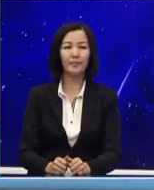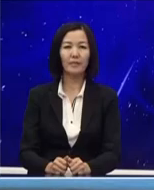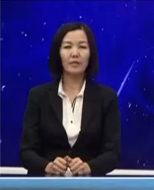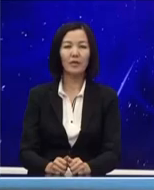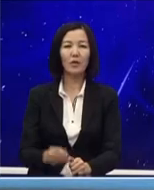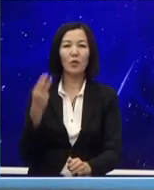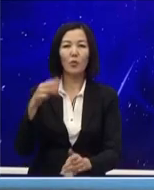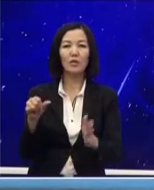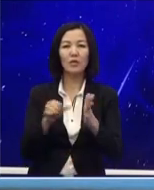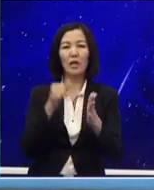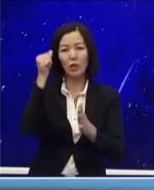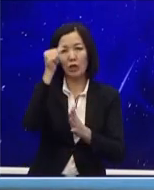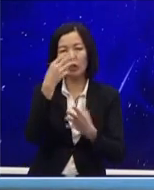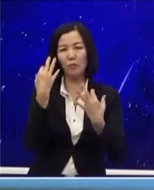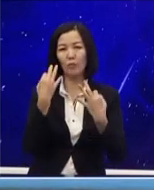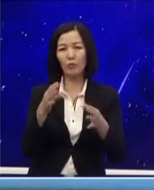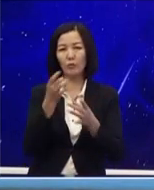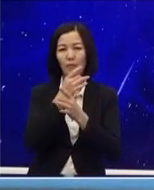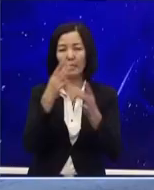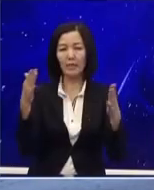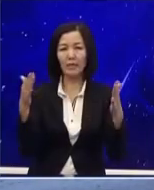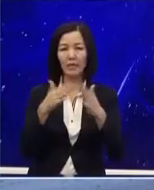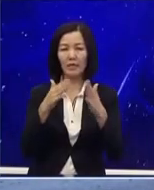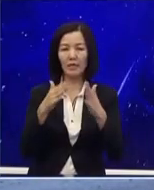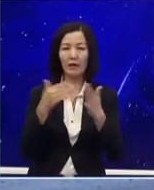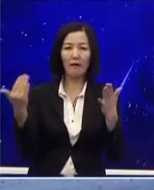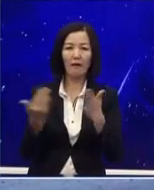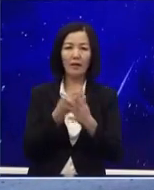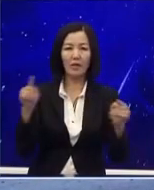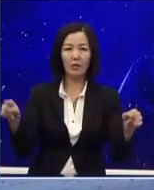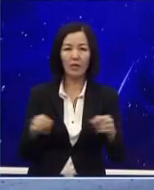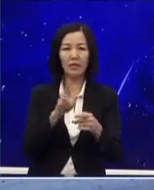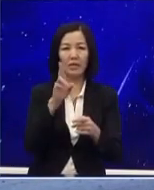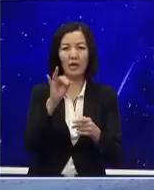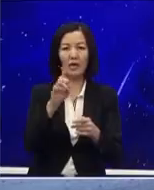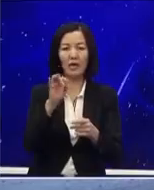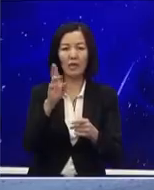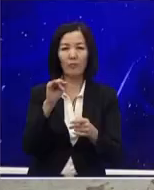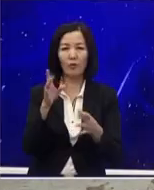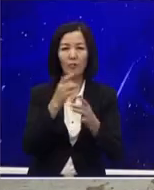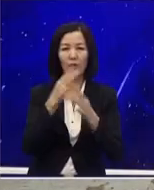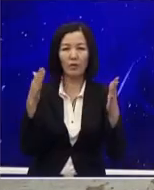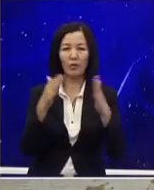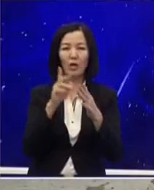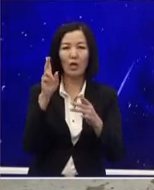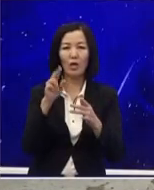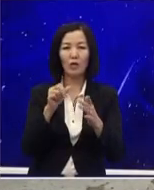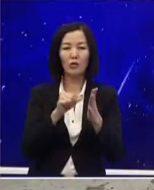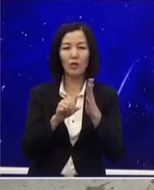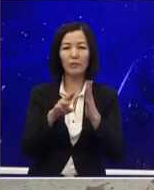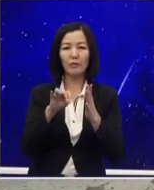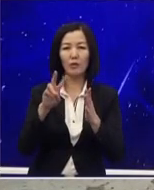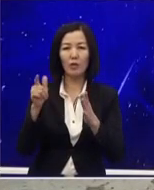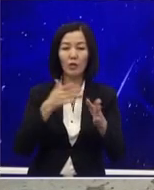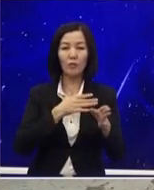Ауданда 36 жыл бойы қаңырап тұрған мәдени нысан қайта жаңғырды. Қарабөгет ауылындағы бұл ғимарат құрылысына 260 миллион теңгеден аса